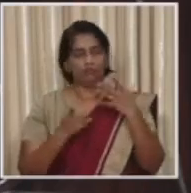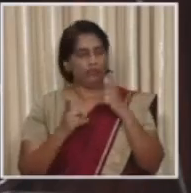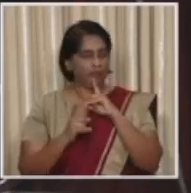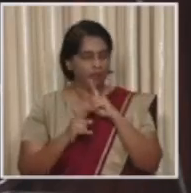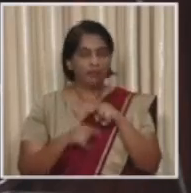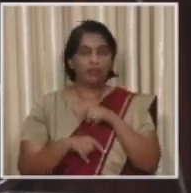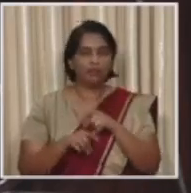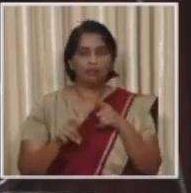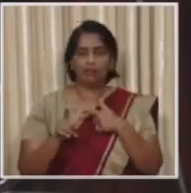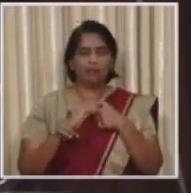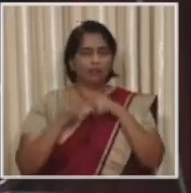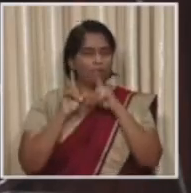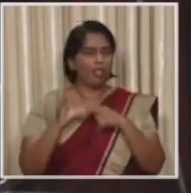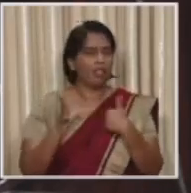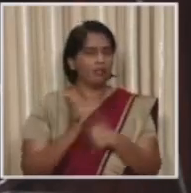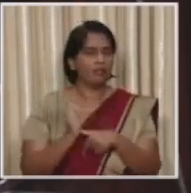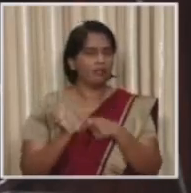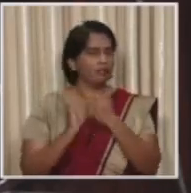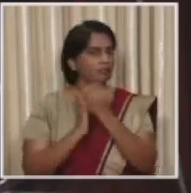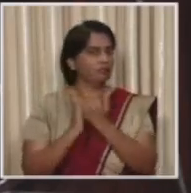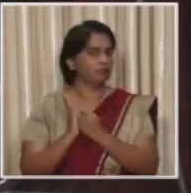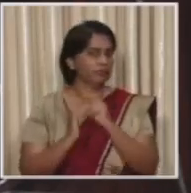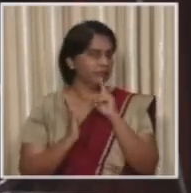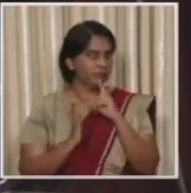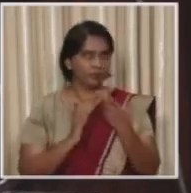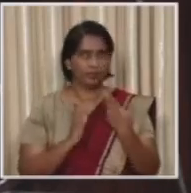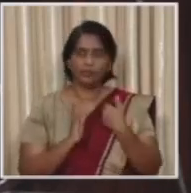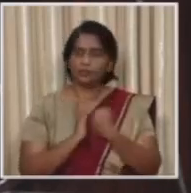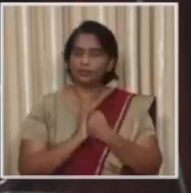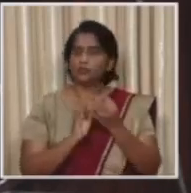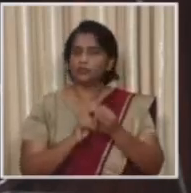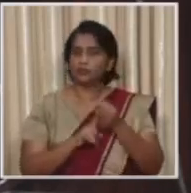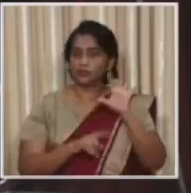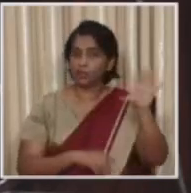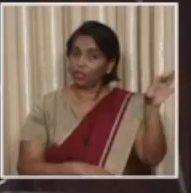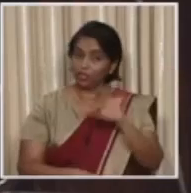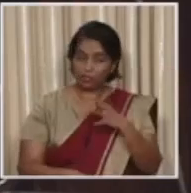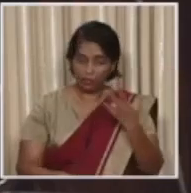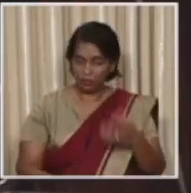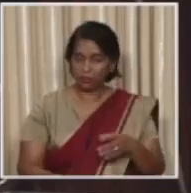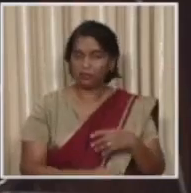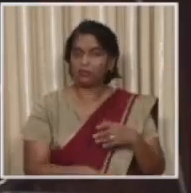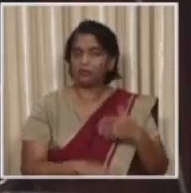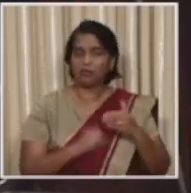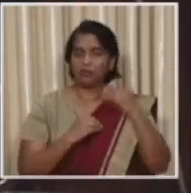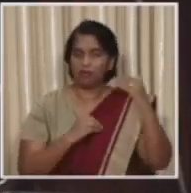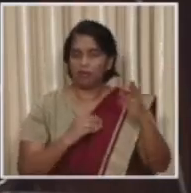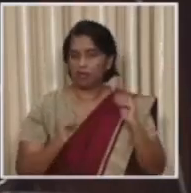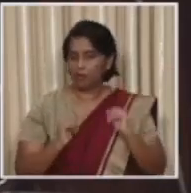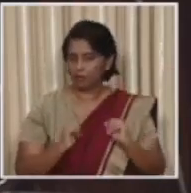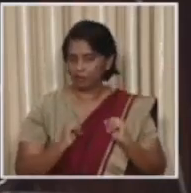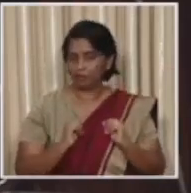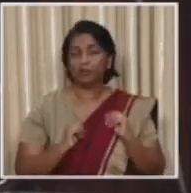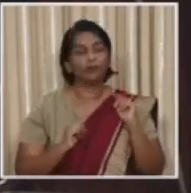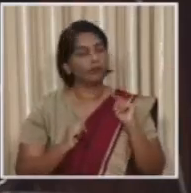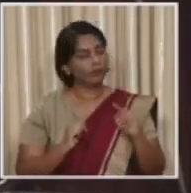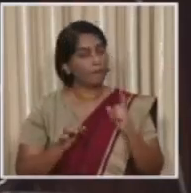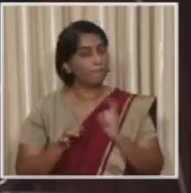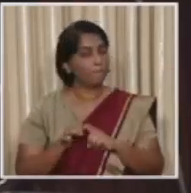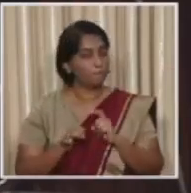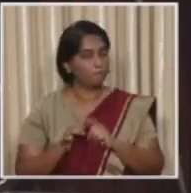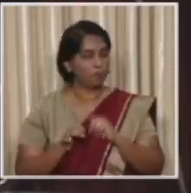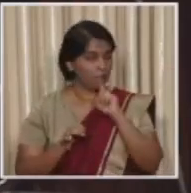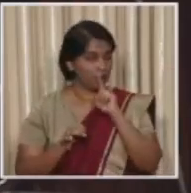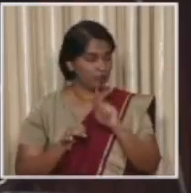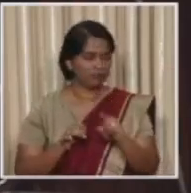මේ පනතේ වෙන කිසිම විධිවිධානයක් නැහැ. ඒත් ජනාධිපතිතුමා මේ පත් වීම නොකර හිටියොත් කුමක්ද වෙන්නේ? දැන් මේ ප්‍රශ්නේ අපි හිතන